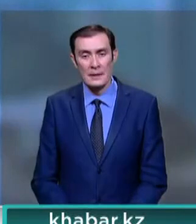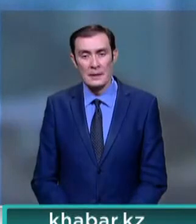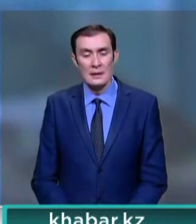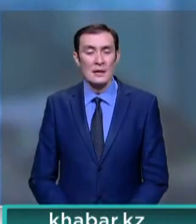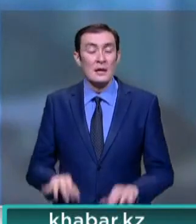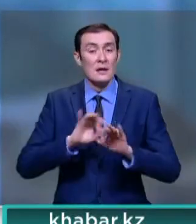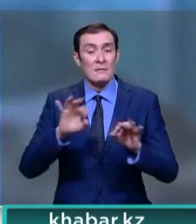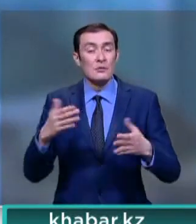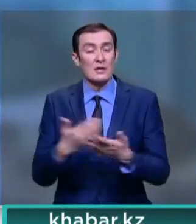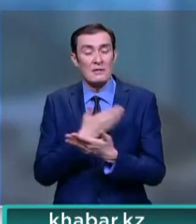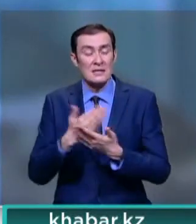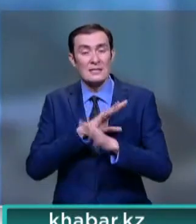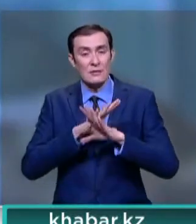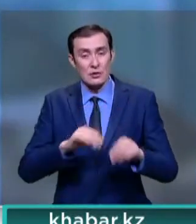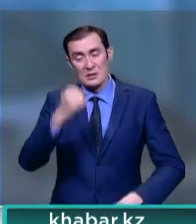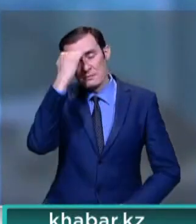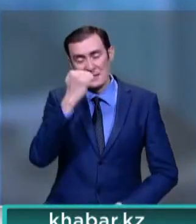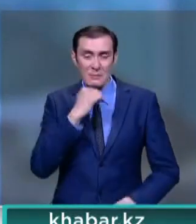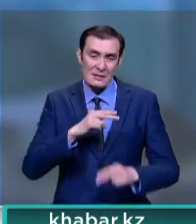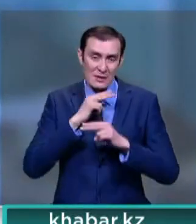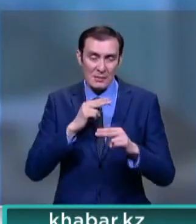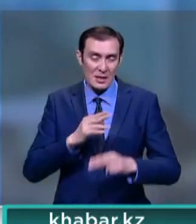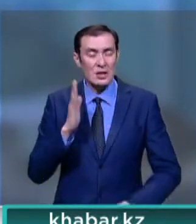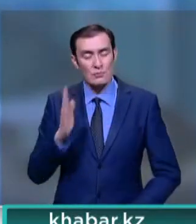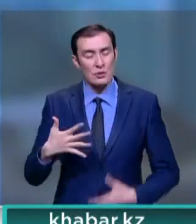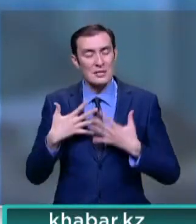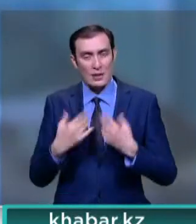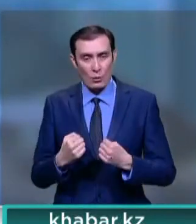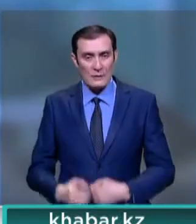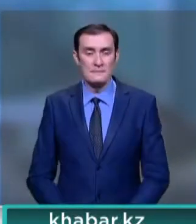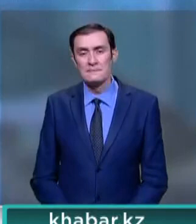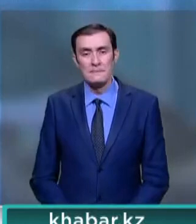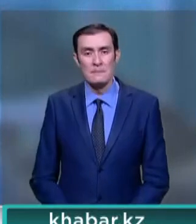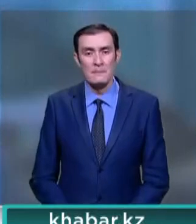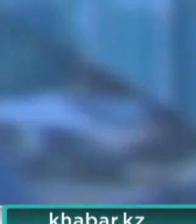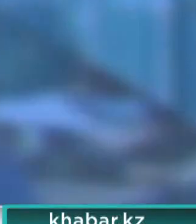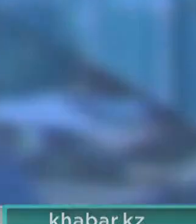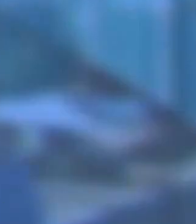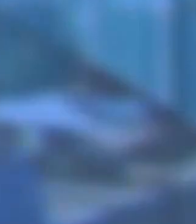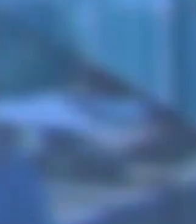И к этому часу это все, о чем мы успели рассказать. Берегите себя и своих близких. До свидания.